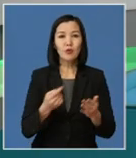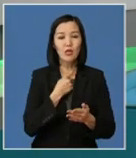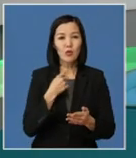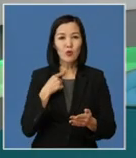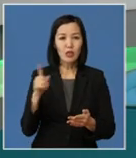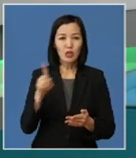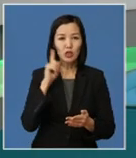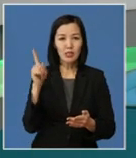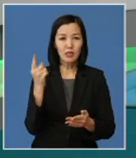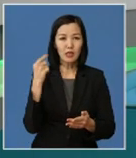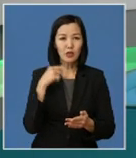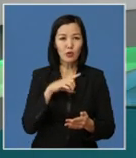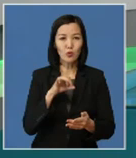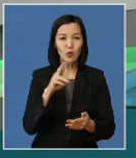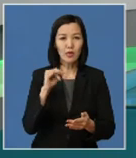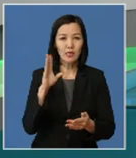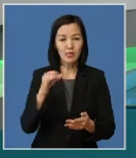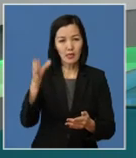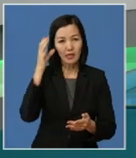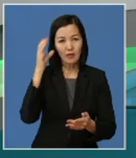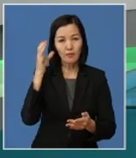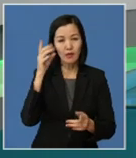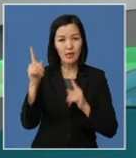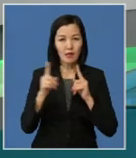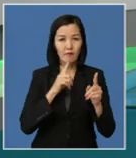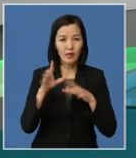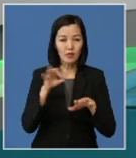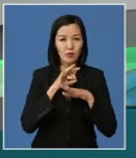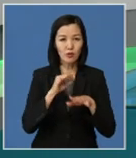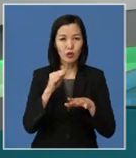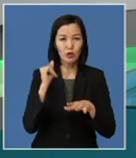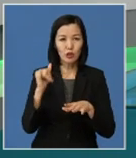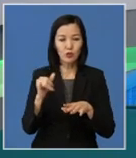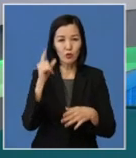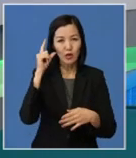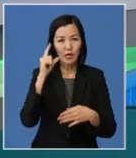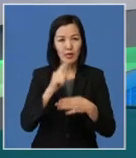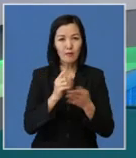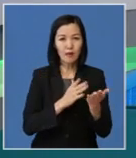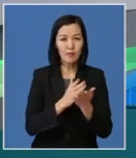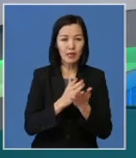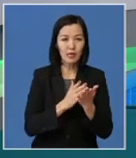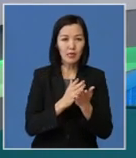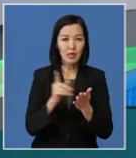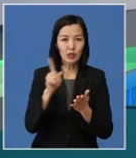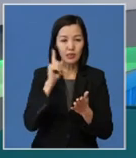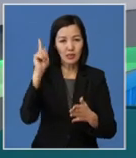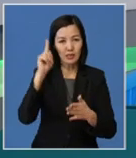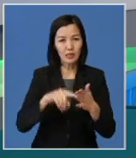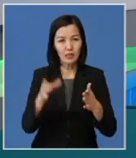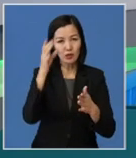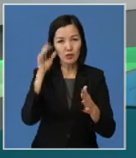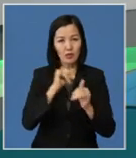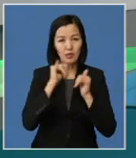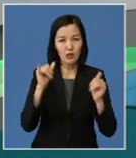Бүгін Талдықорғанда жастар және руханият атты ғылыми тәжірибелік конференция өтті. Жетісулық имамдарға арналған басқосуда жастардың діни сауаттылығын арттыру